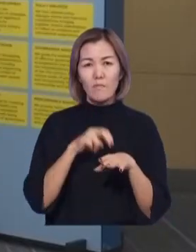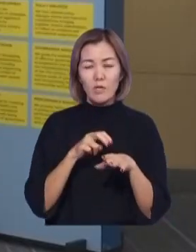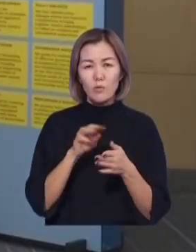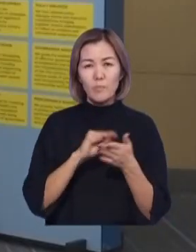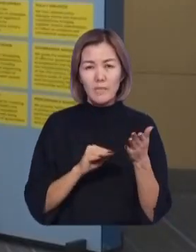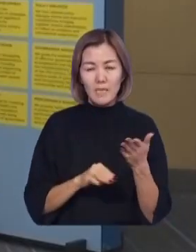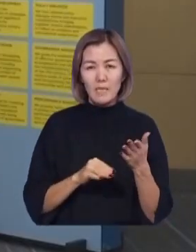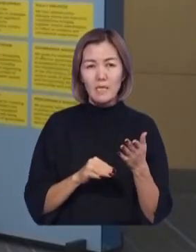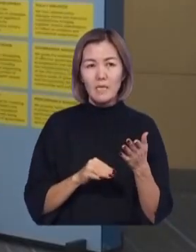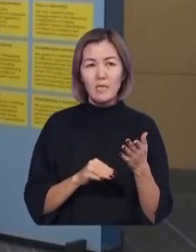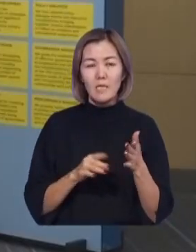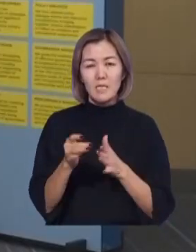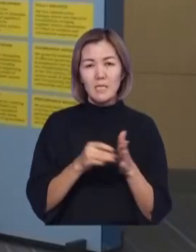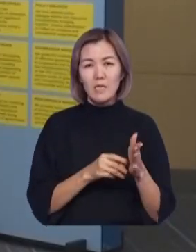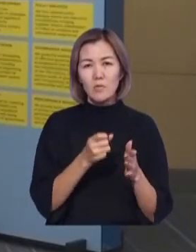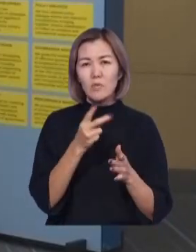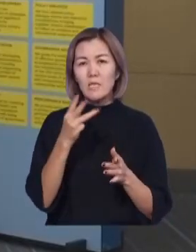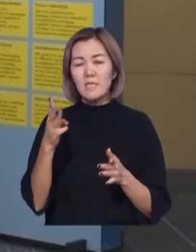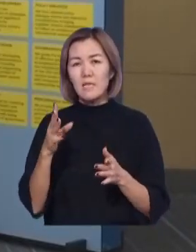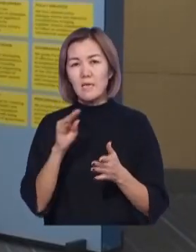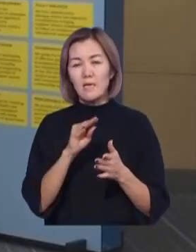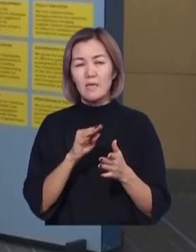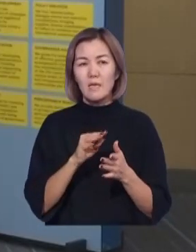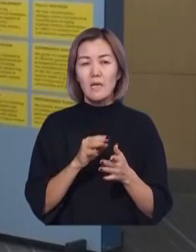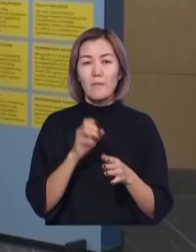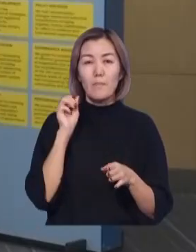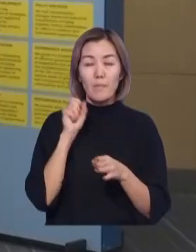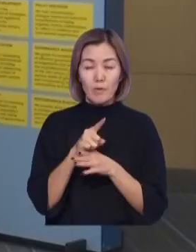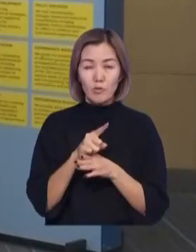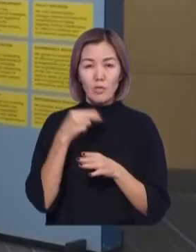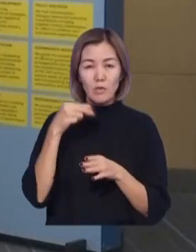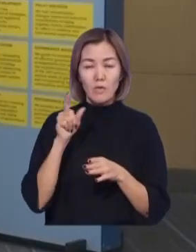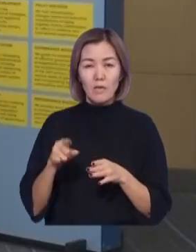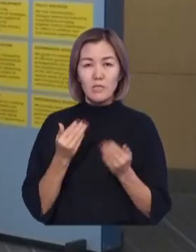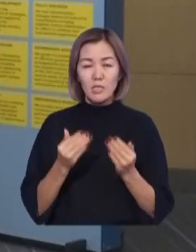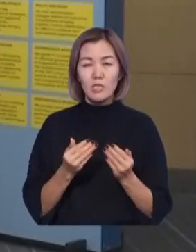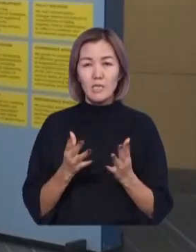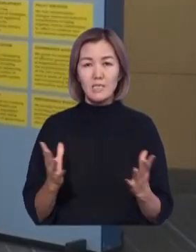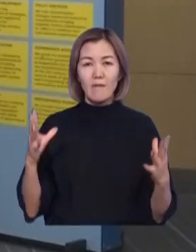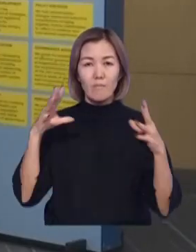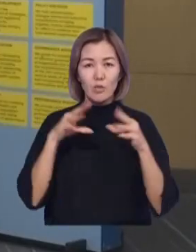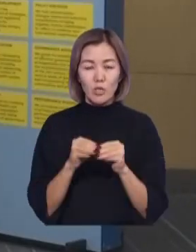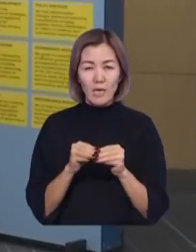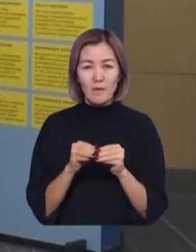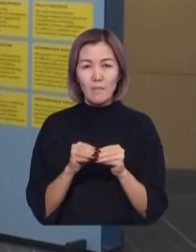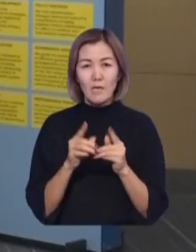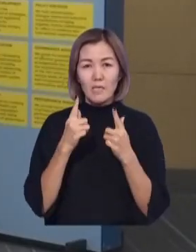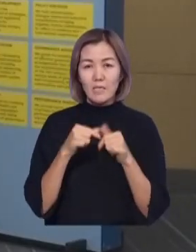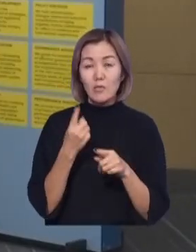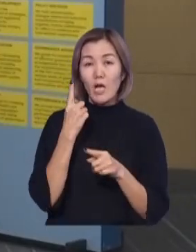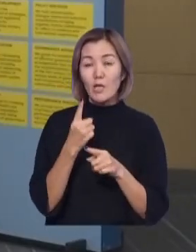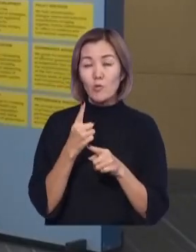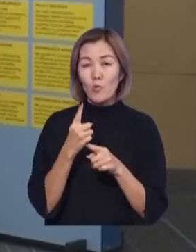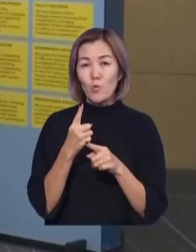приди ци сразу в несколько баз по поручению главы государства Мы сейчас совмещаем их и создаём одну